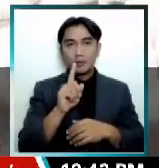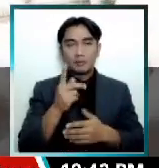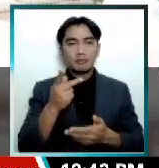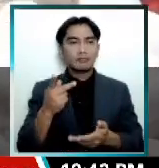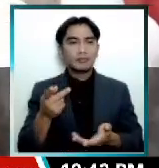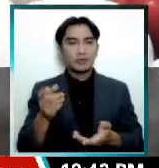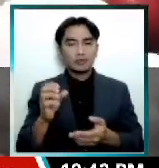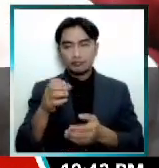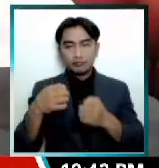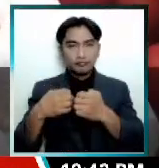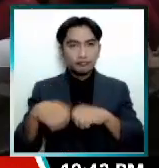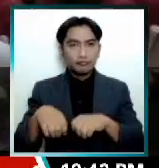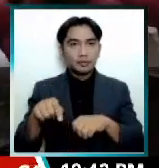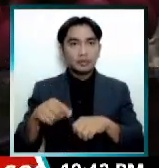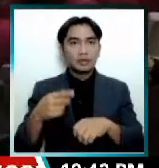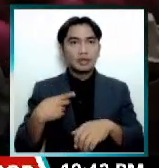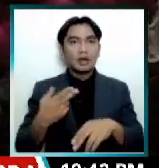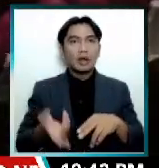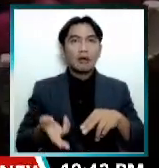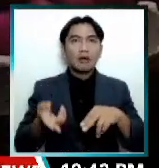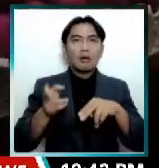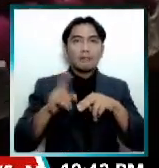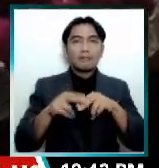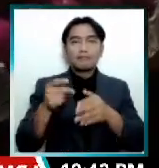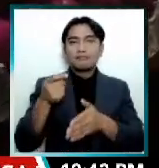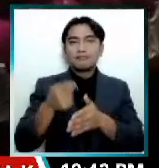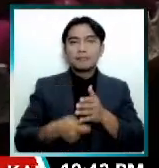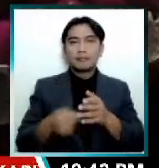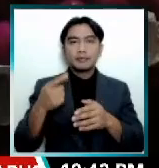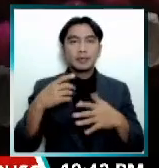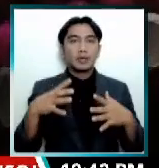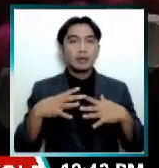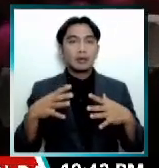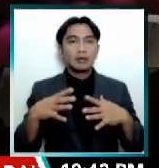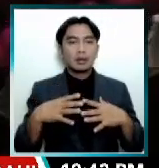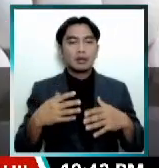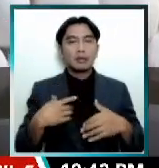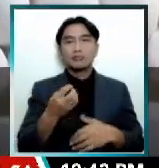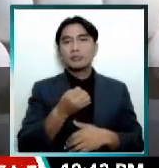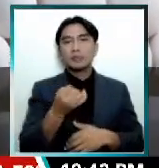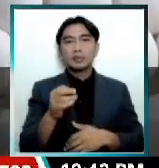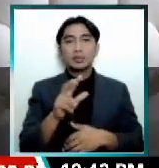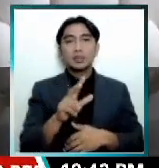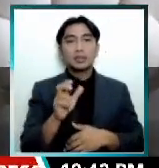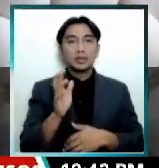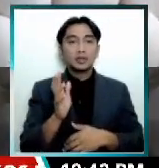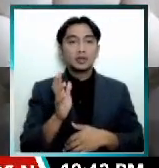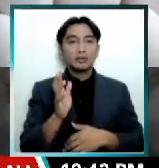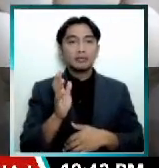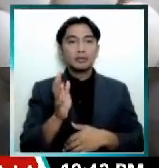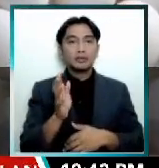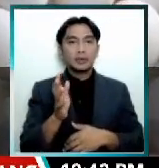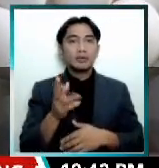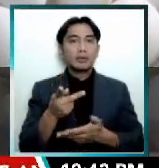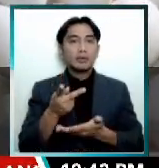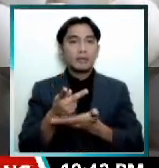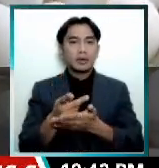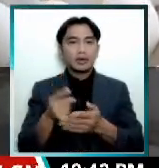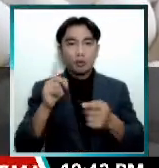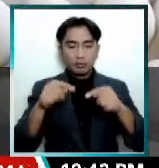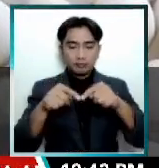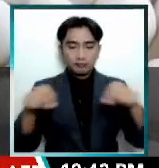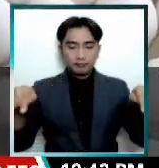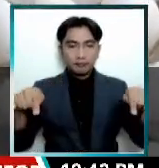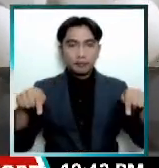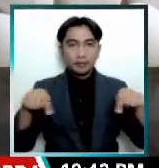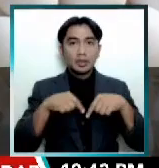nagmahal ang itlog nitong holiday season. Umabot pa raw ito sa 330 pesos kada tray. Kung nagtitipid, maaring mabili